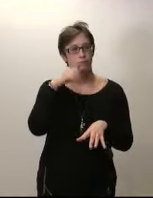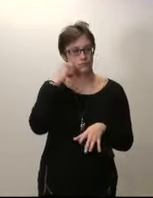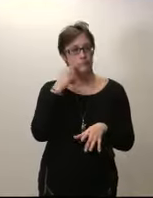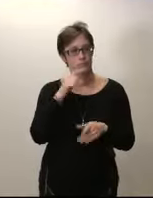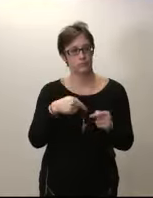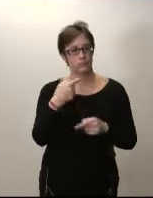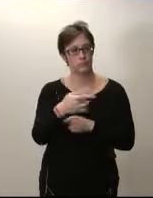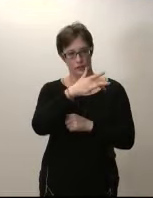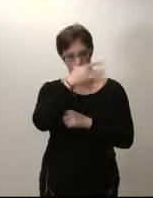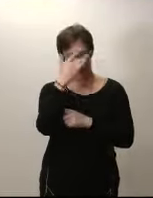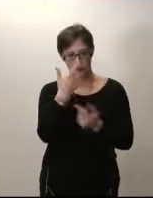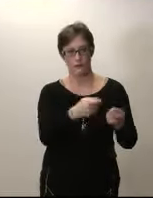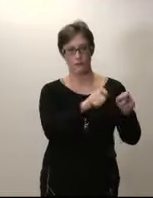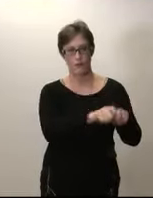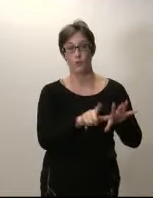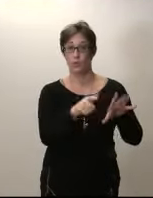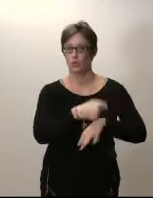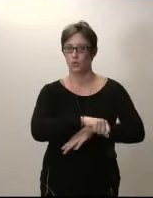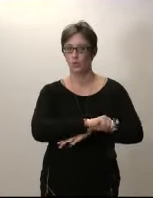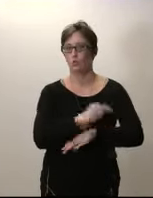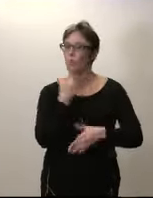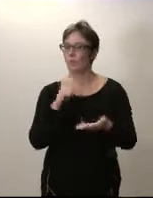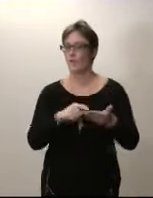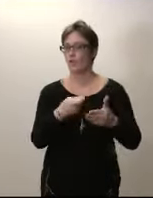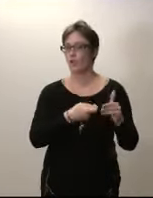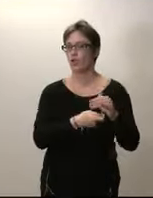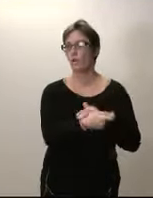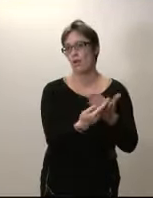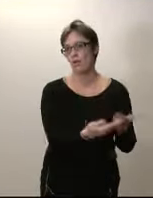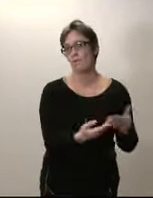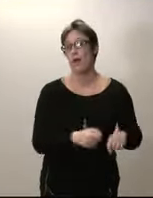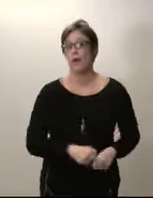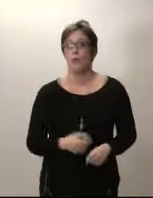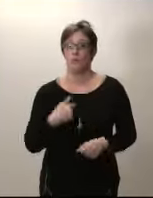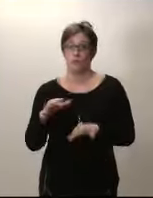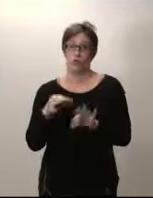semaines précisément. Donc voilà, c'est un choix que vous faites, mais nous ne le partageons pas pour les raisons que je vous ai exposées.